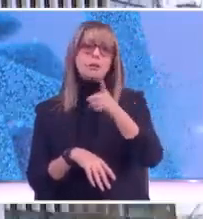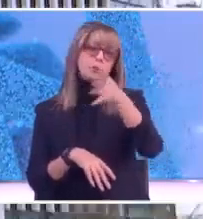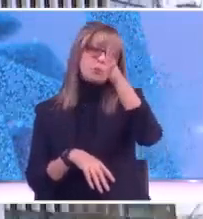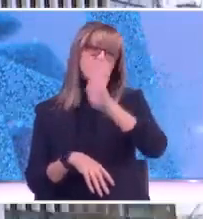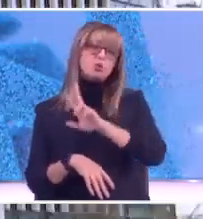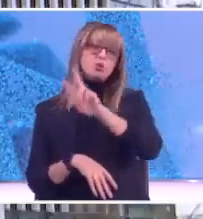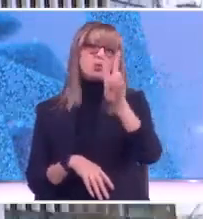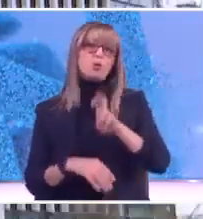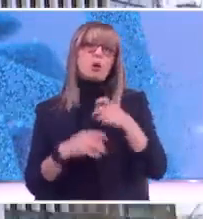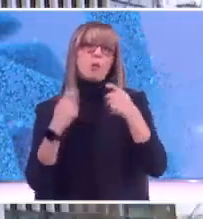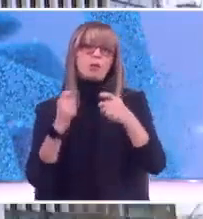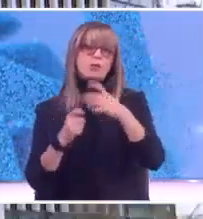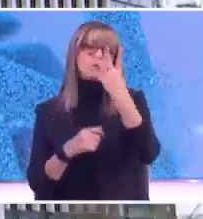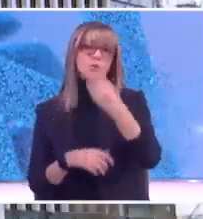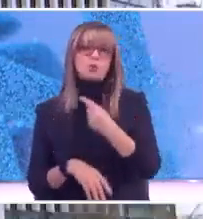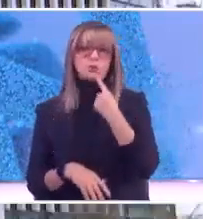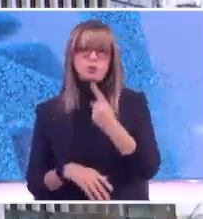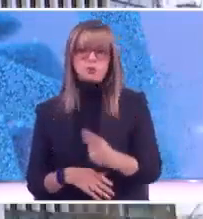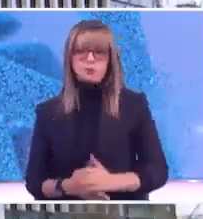olacağı belirtiliyor.